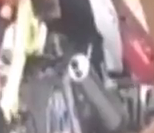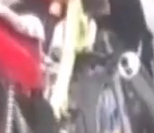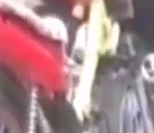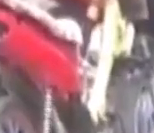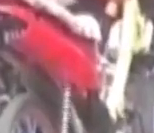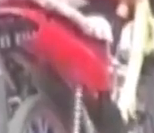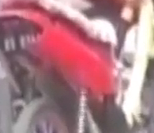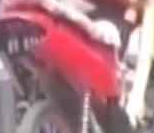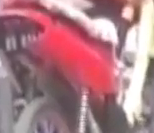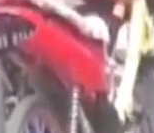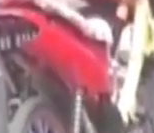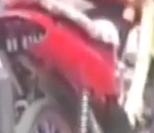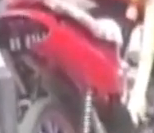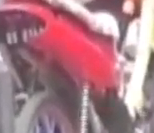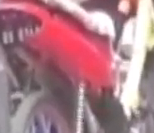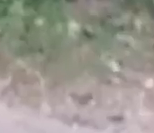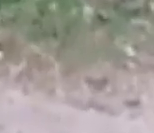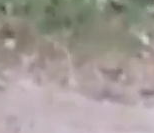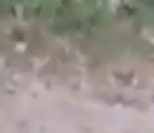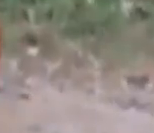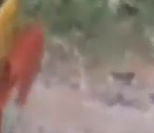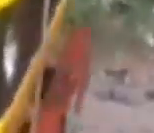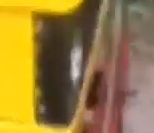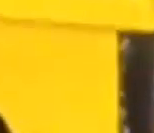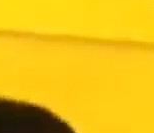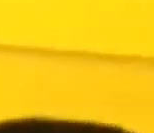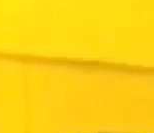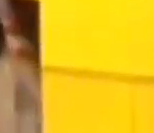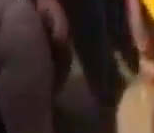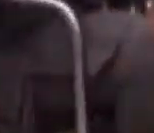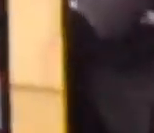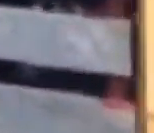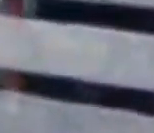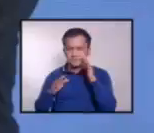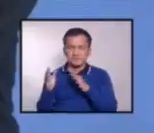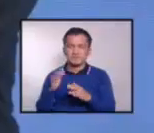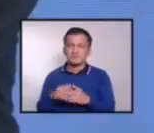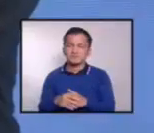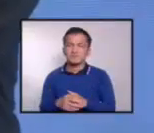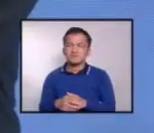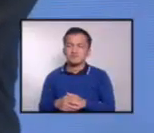ko nakikita yung martial law na sagot dun sa problema ng